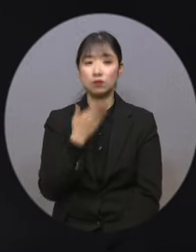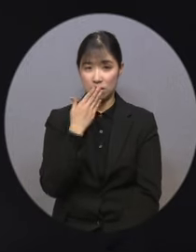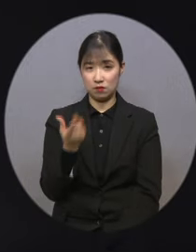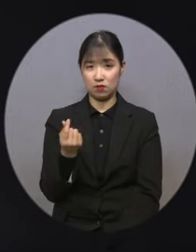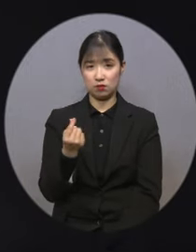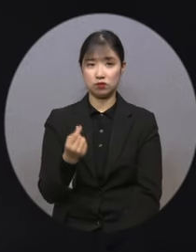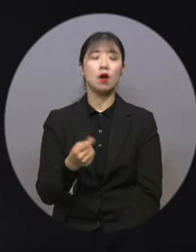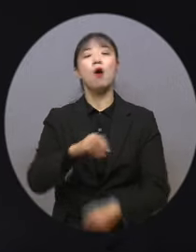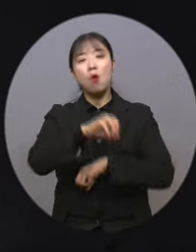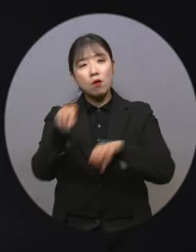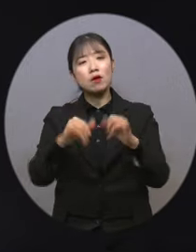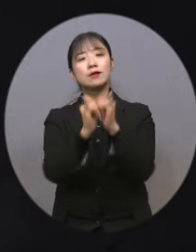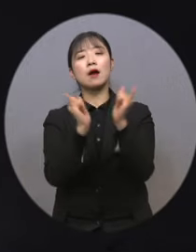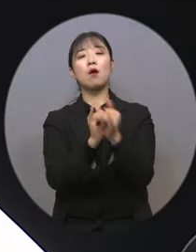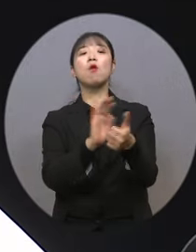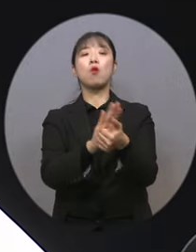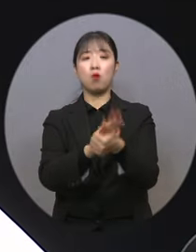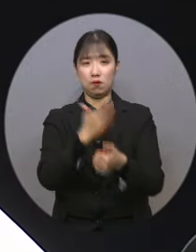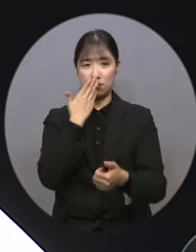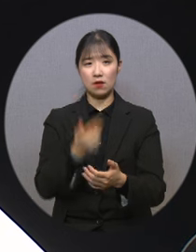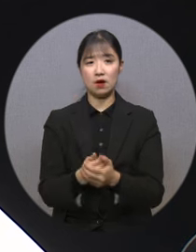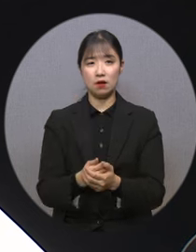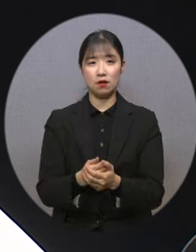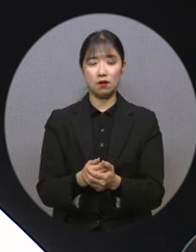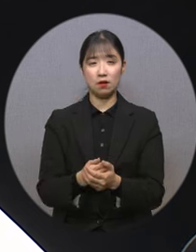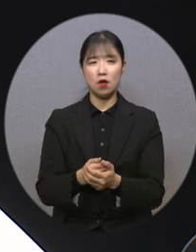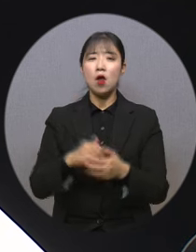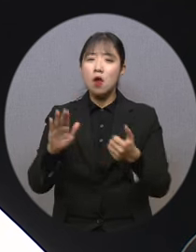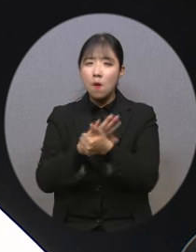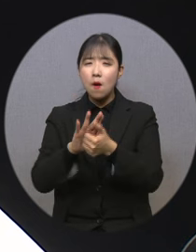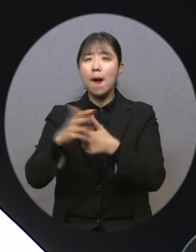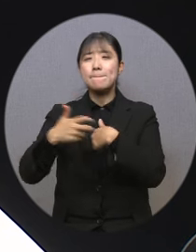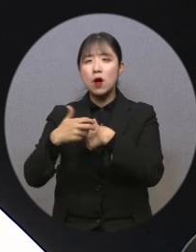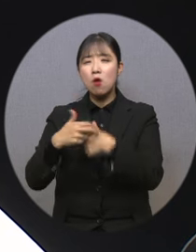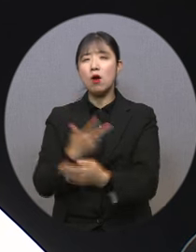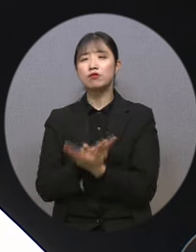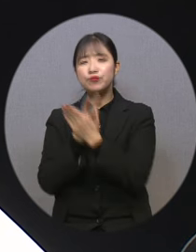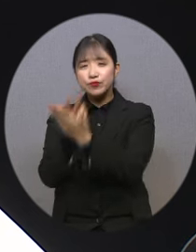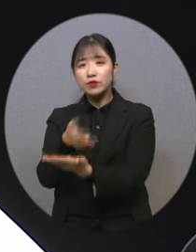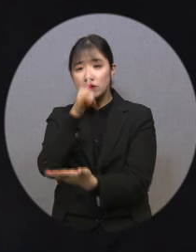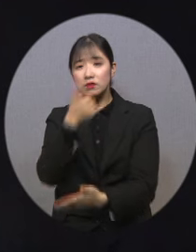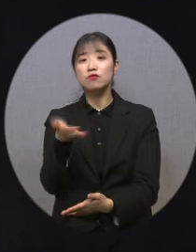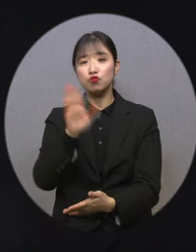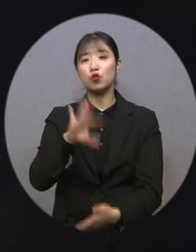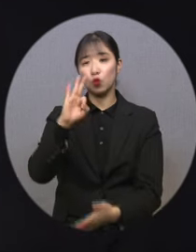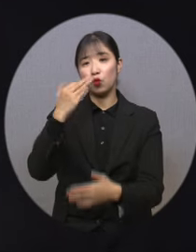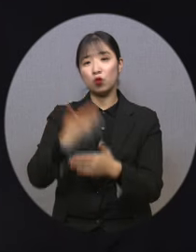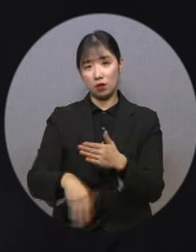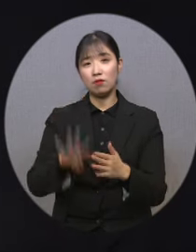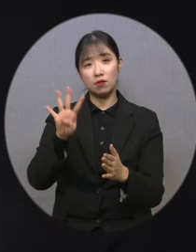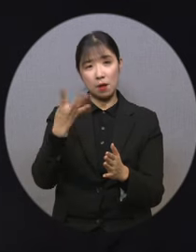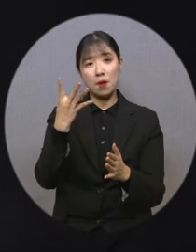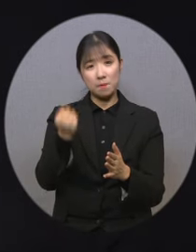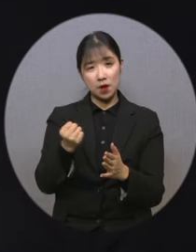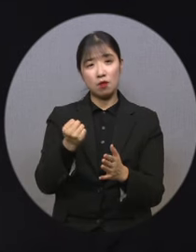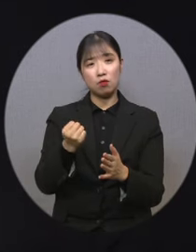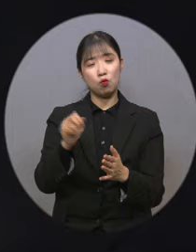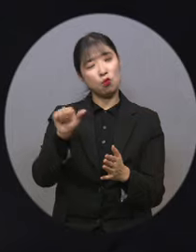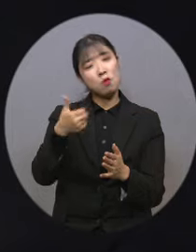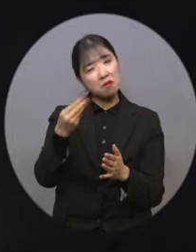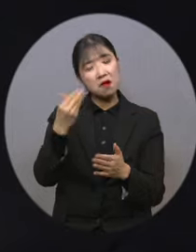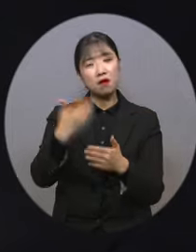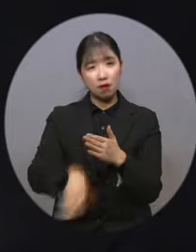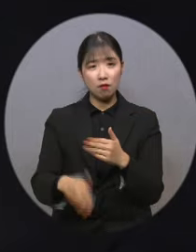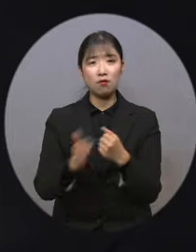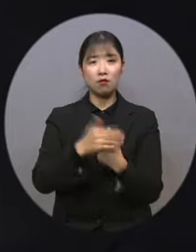사회를 도와줄 수가 있어 오히려 요양 병원에 있어도 돈이 남아요 1 400만 은 1 500 많이 남아서